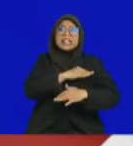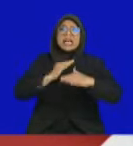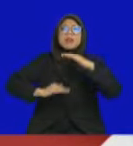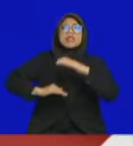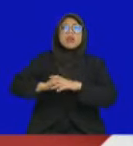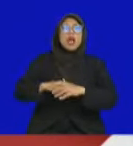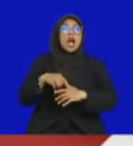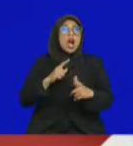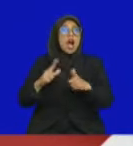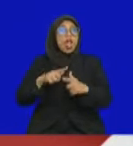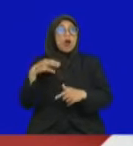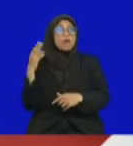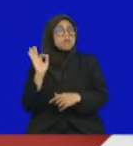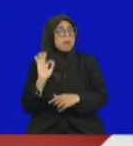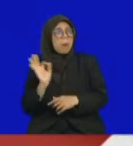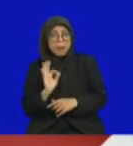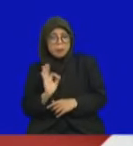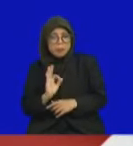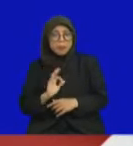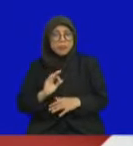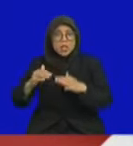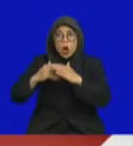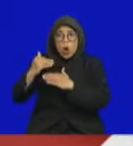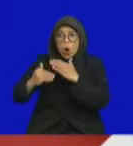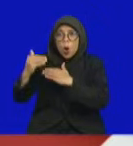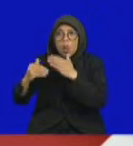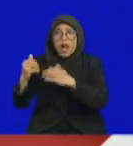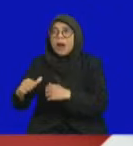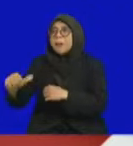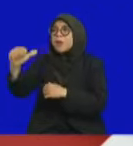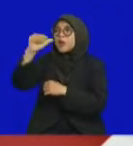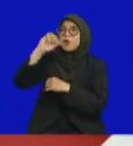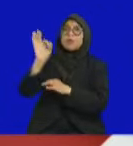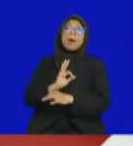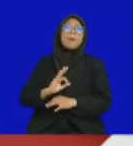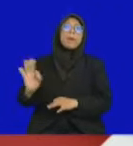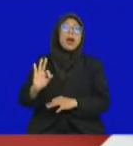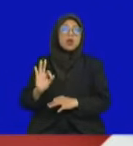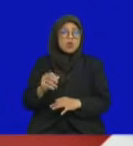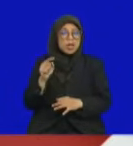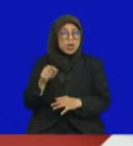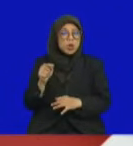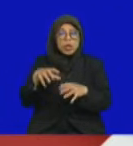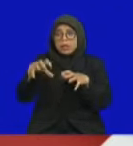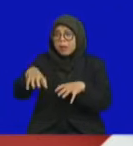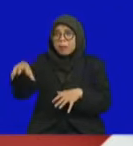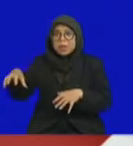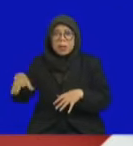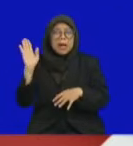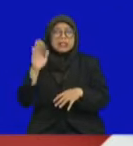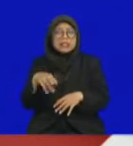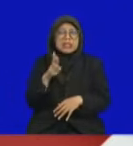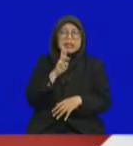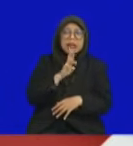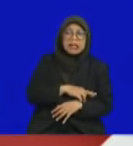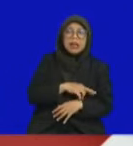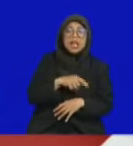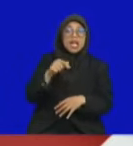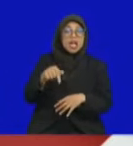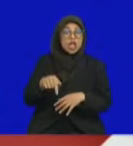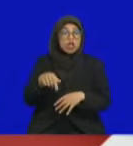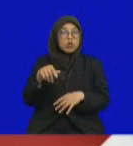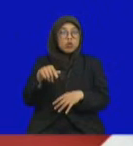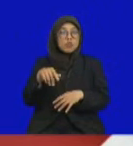olah maka itu akan menjadi sumber air minum-minum baru di beberapa wilayah saat ini kekeringan demikian pula